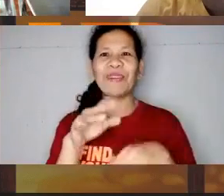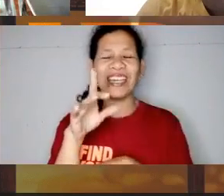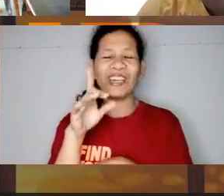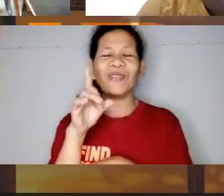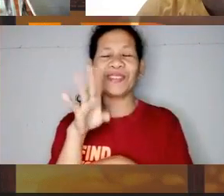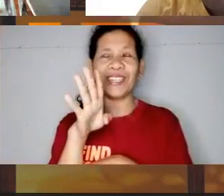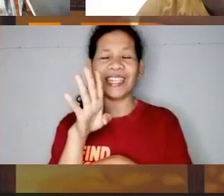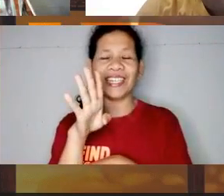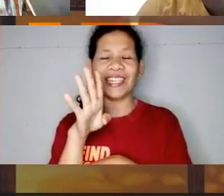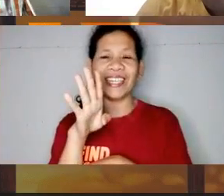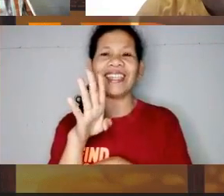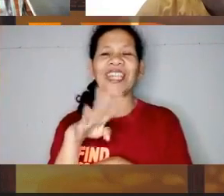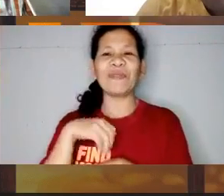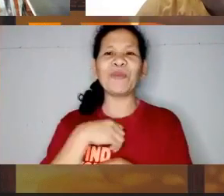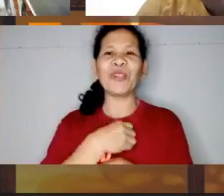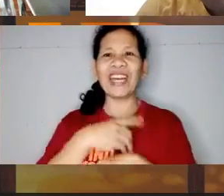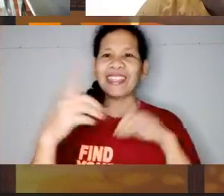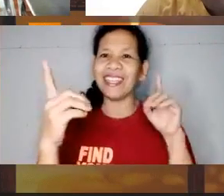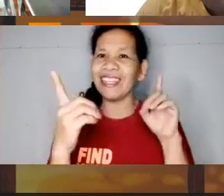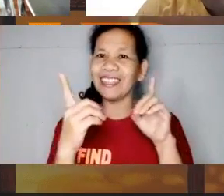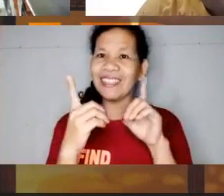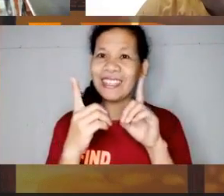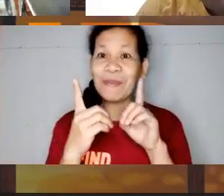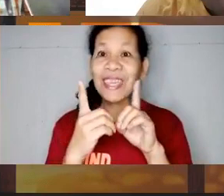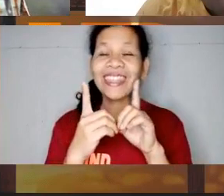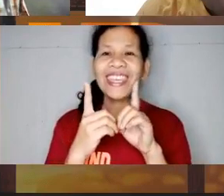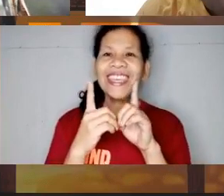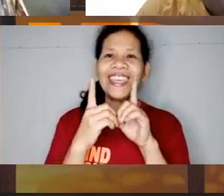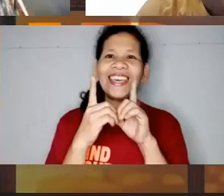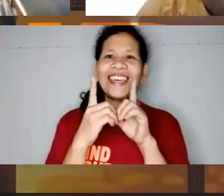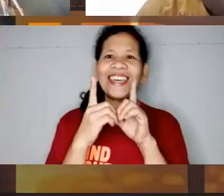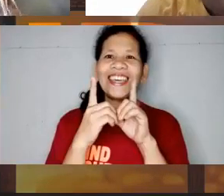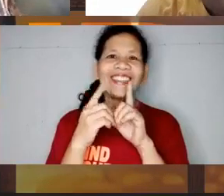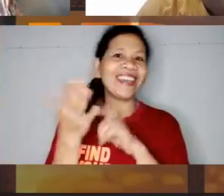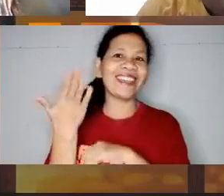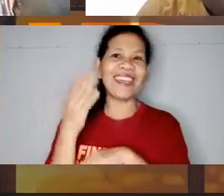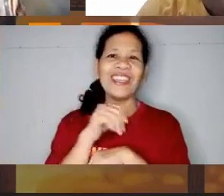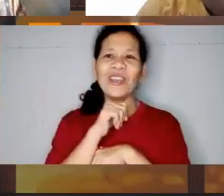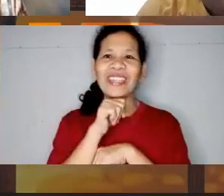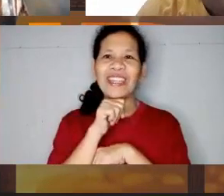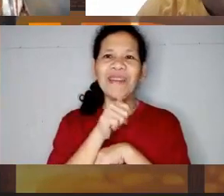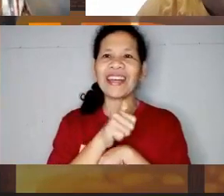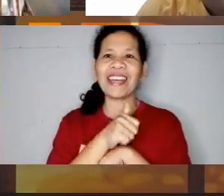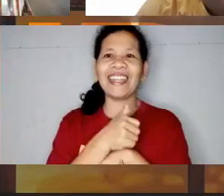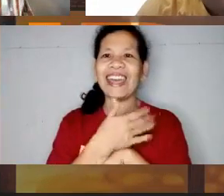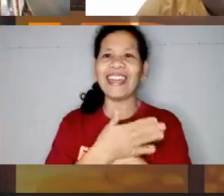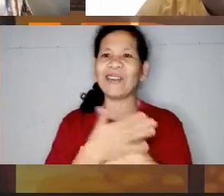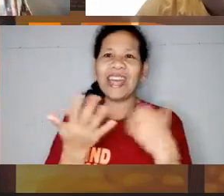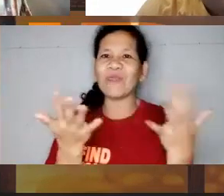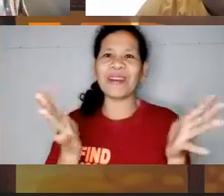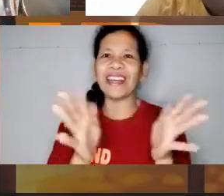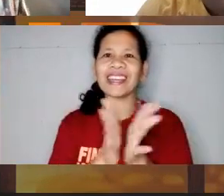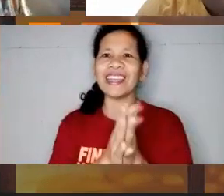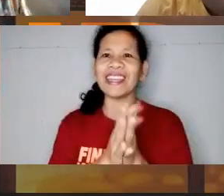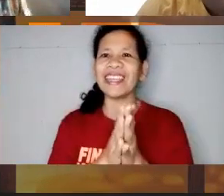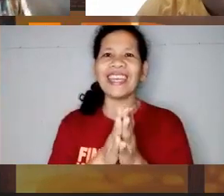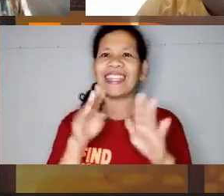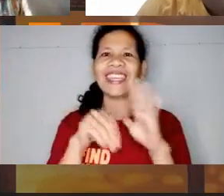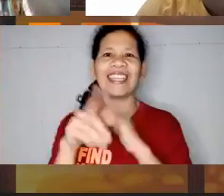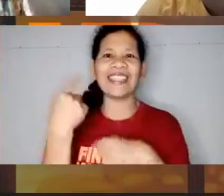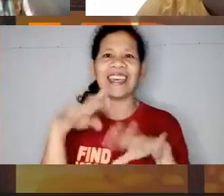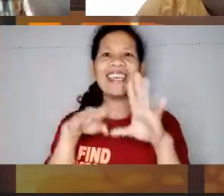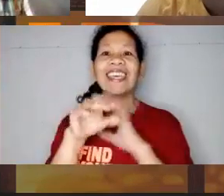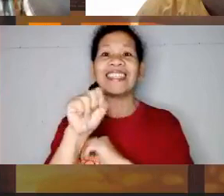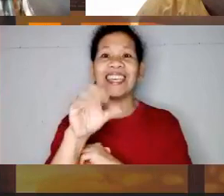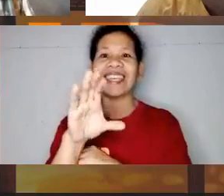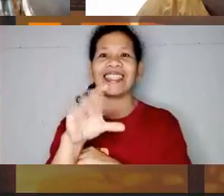worker of God na naman po yung ating na-meet. At dati ay hindi ko sila mga kakilala. Wala akong mga kakilala